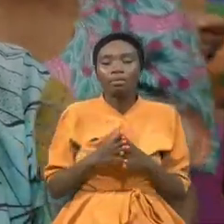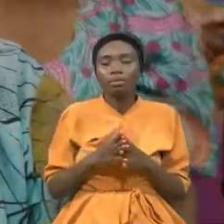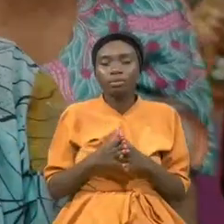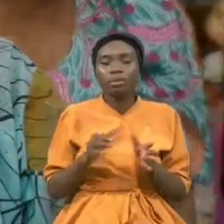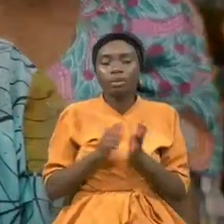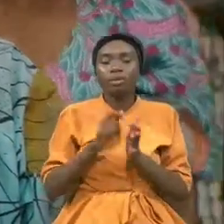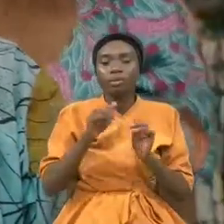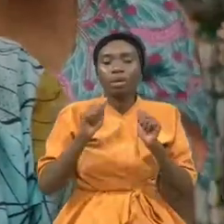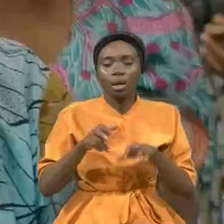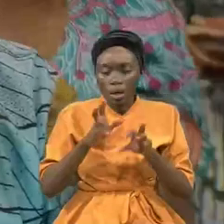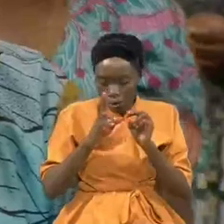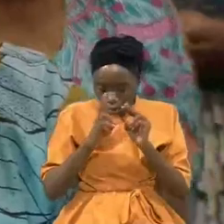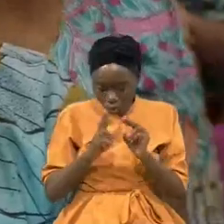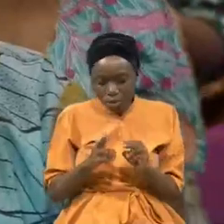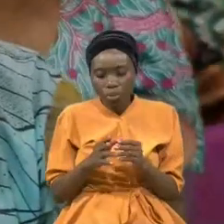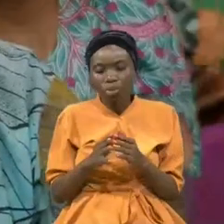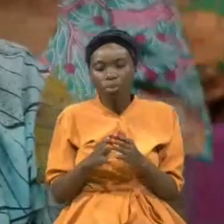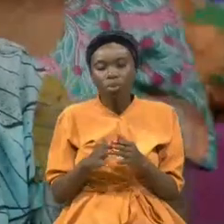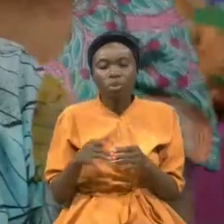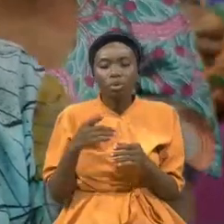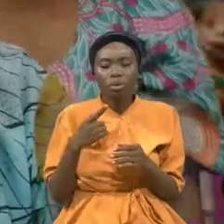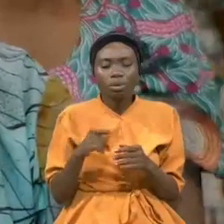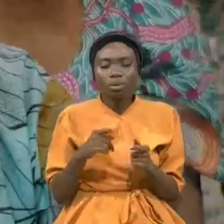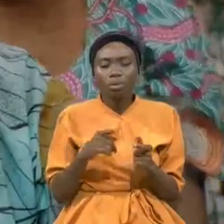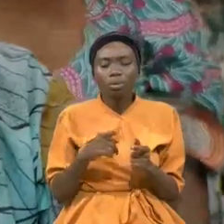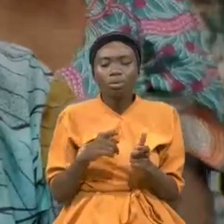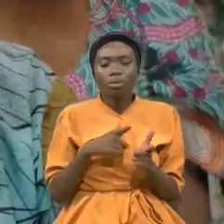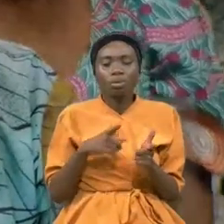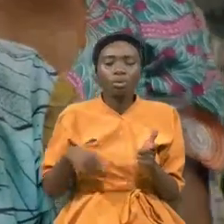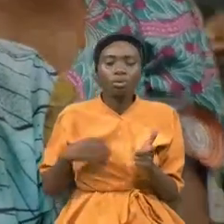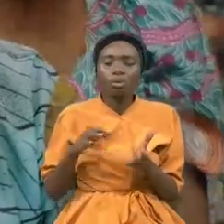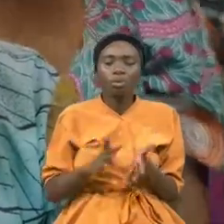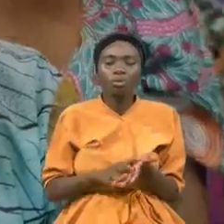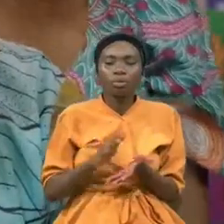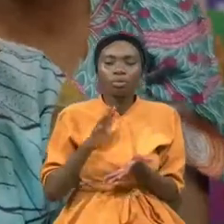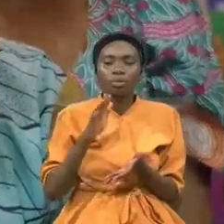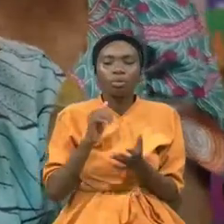Vous pouvez honorer le Seigneur de gloire